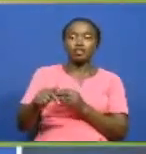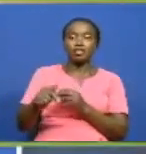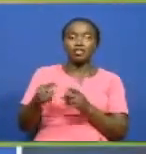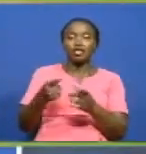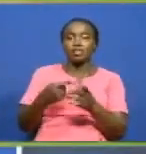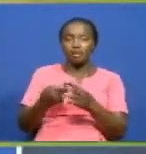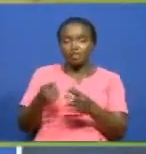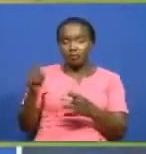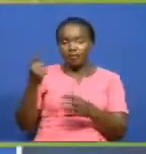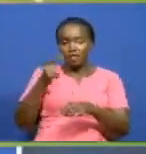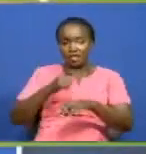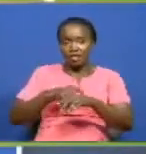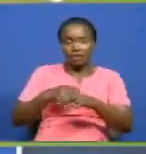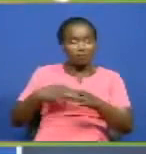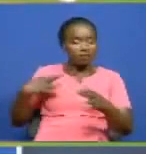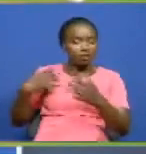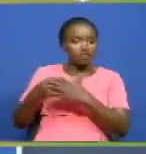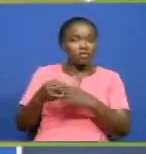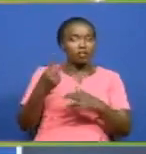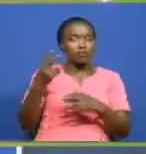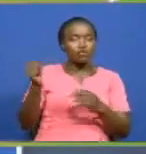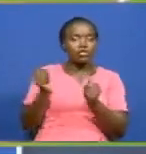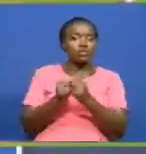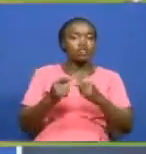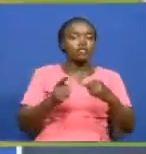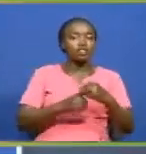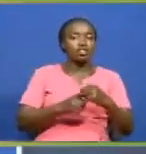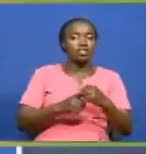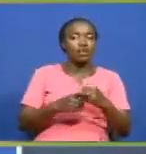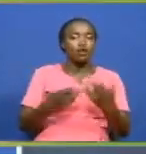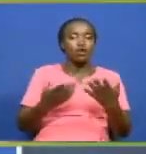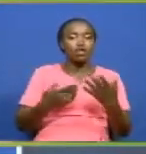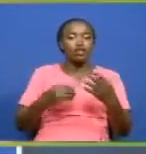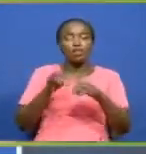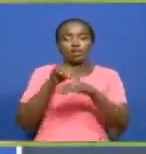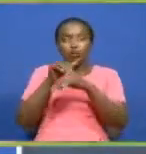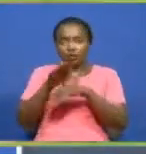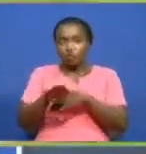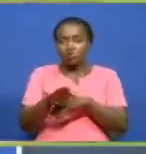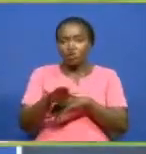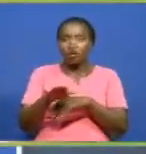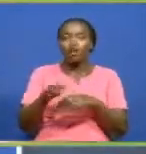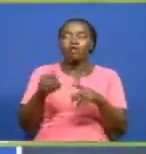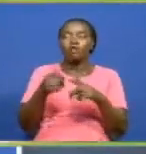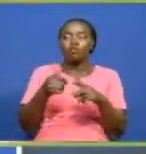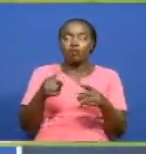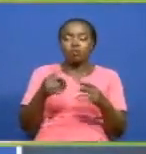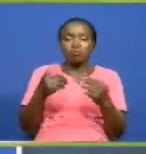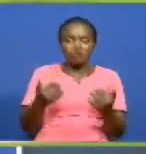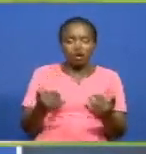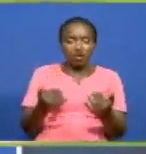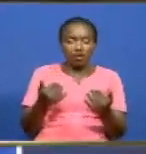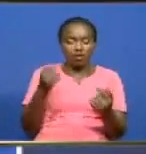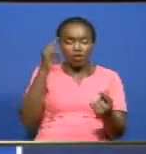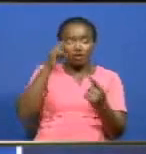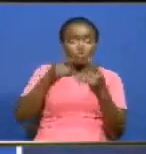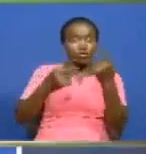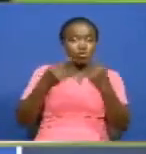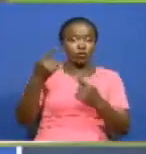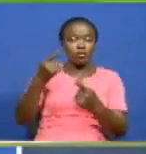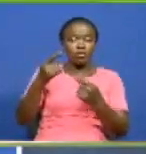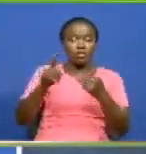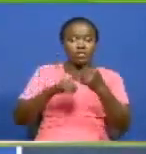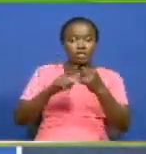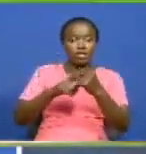fainali kwa mara ya kwanza tangu mwaka 2016 ambapo walishindwa na Mamelodi Sundowns, huku sasa ikinuia kushinda taji yake ya